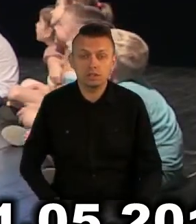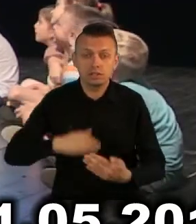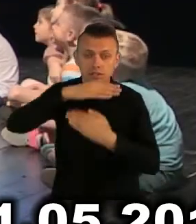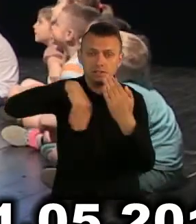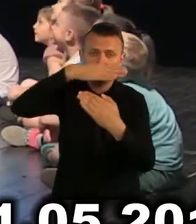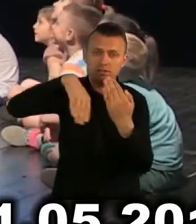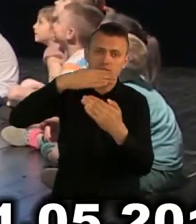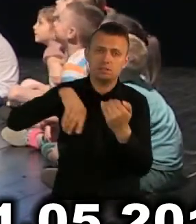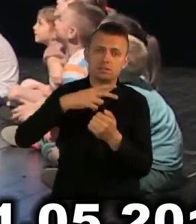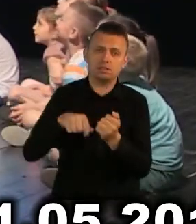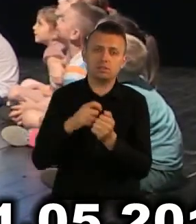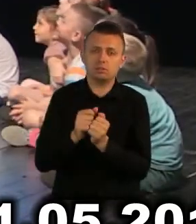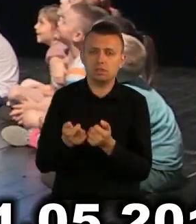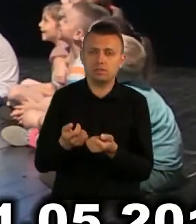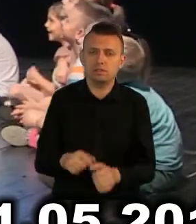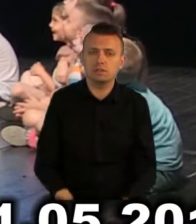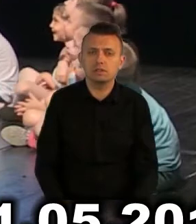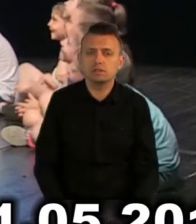zabandażujemy. Oj, już nie